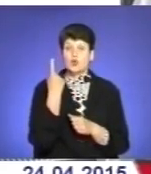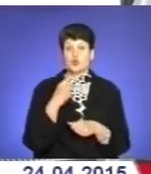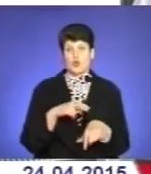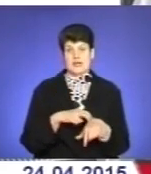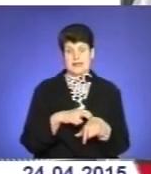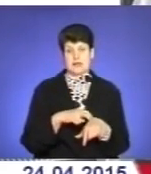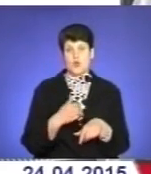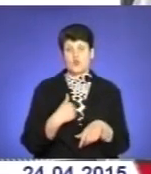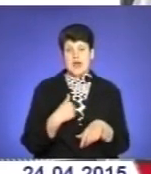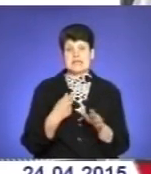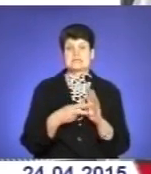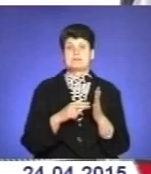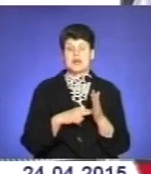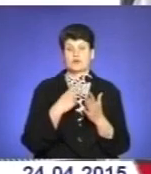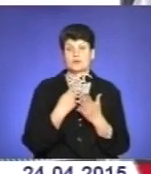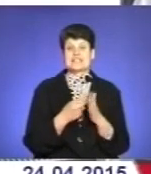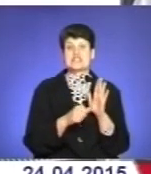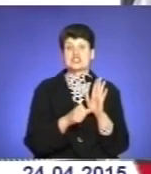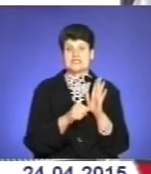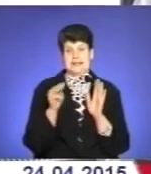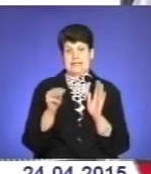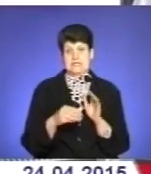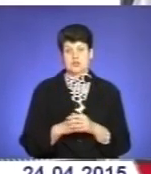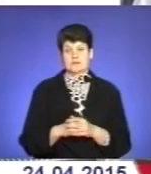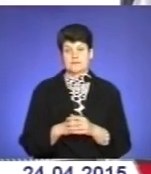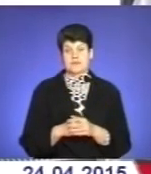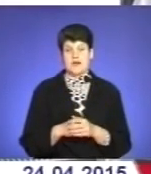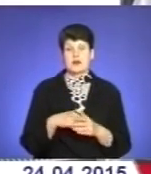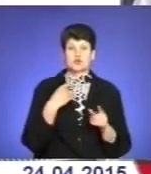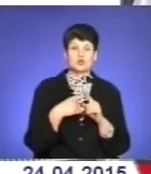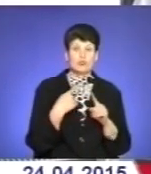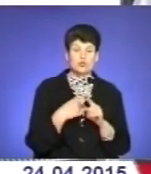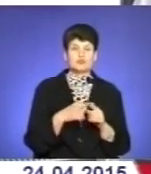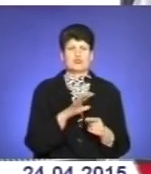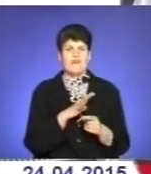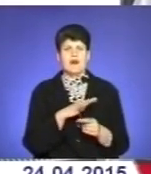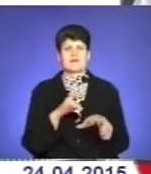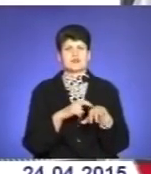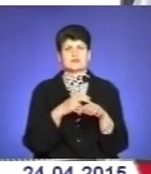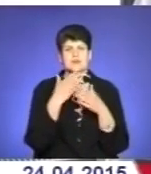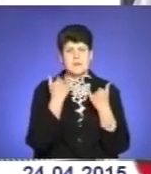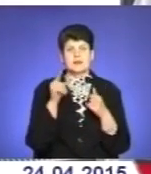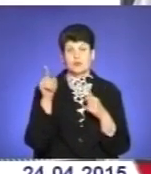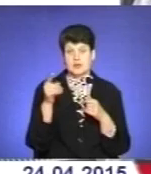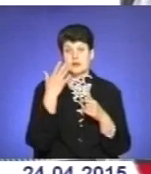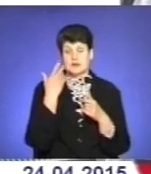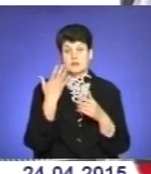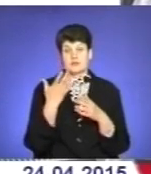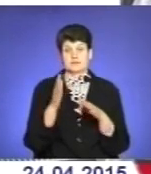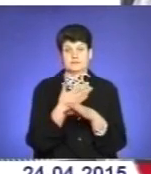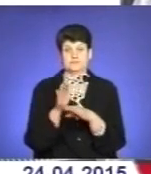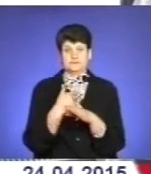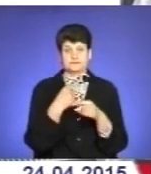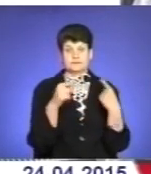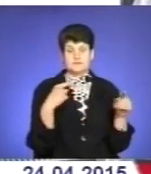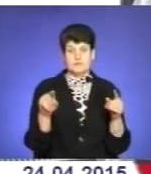нас плановий показник 6000. А плюс, що всіх лікарів нема, значить, на їхню відсутність розбивається на решту. Тому мій лікар